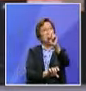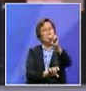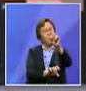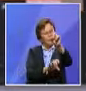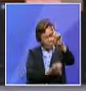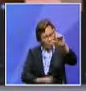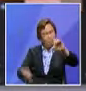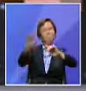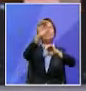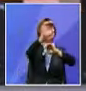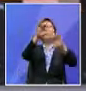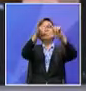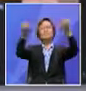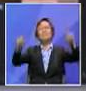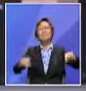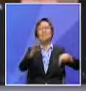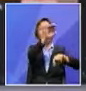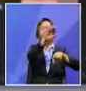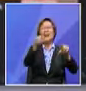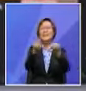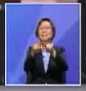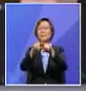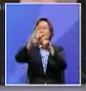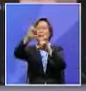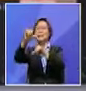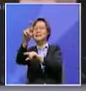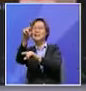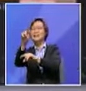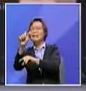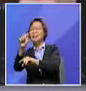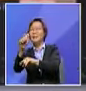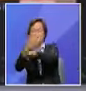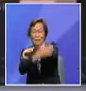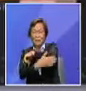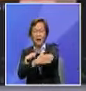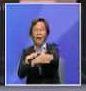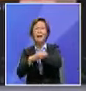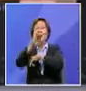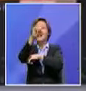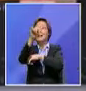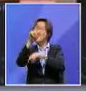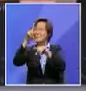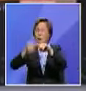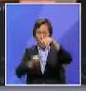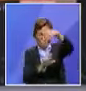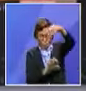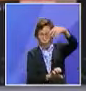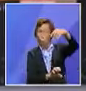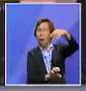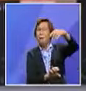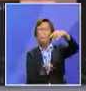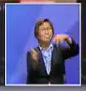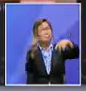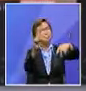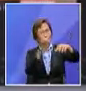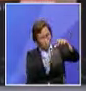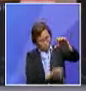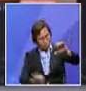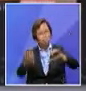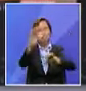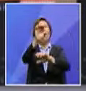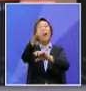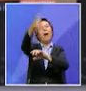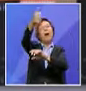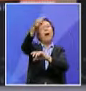atas sekali. Jata negara pun saya pernah tengok orang buat banner, jata itu di bawah, dia tak boleh. Jata negara mesti di atas